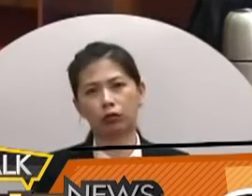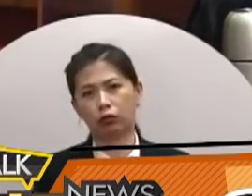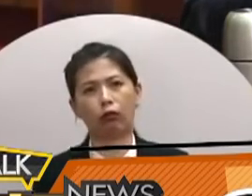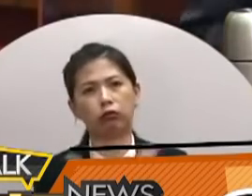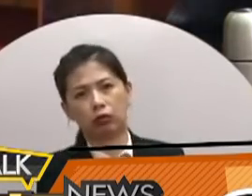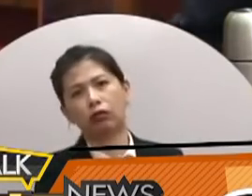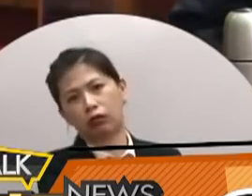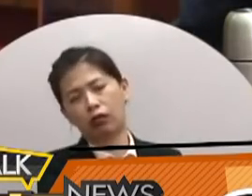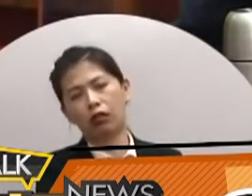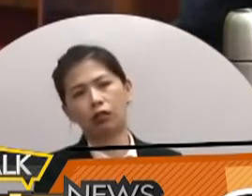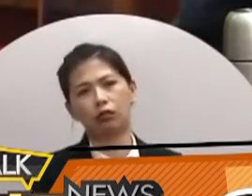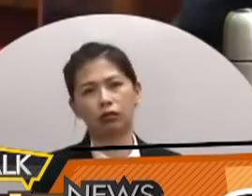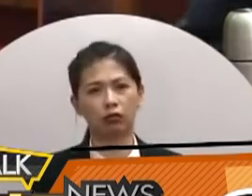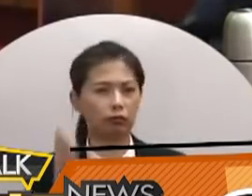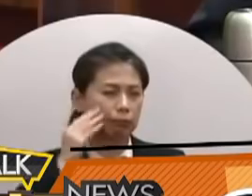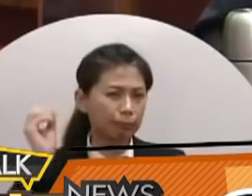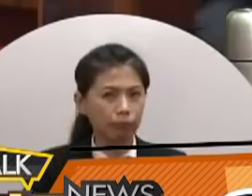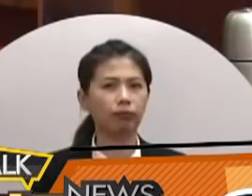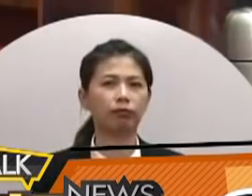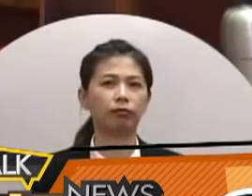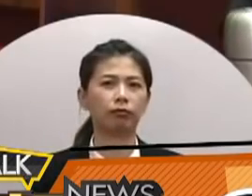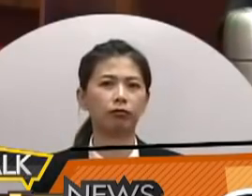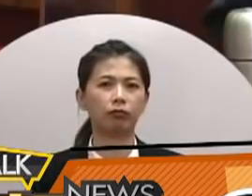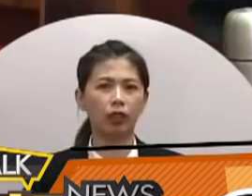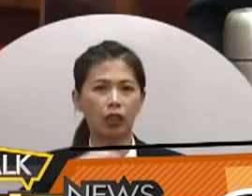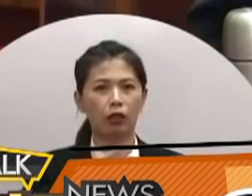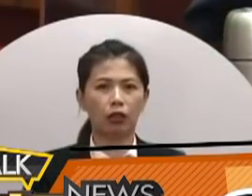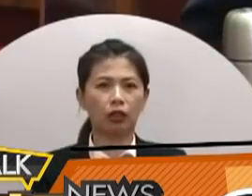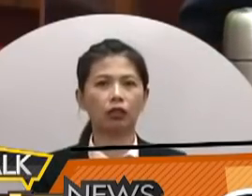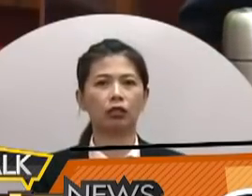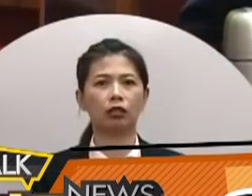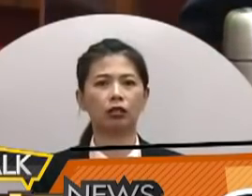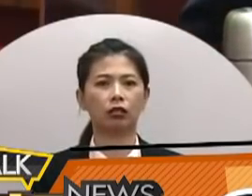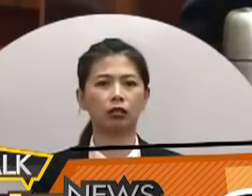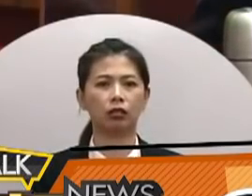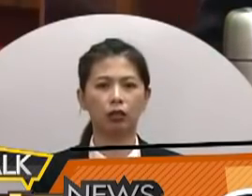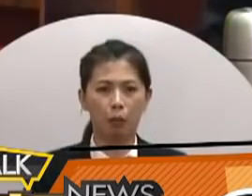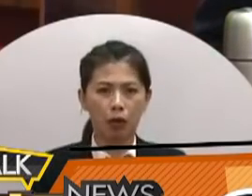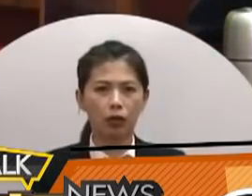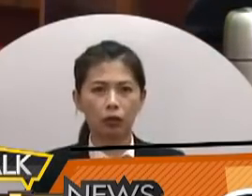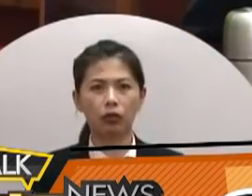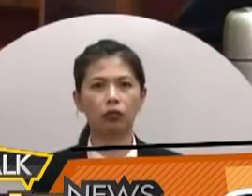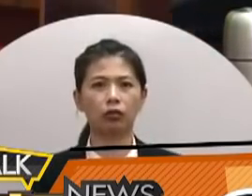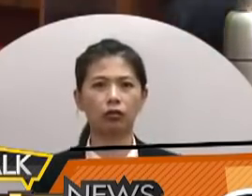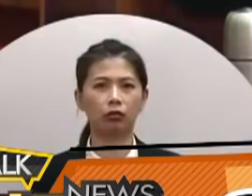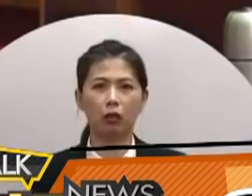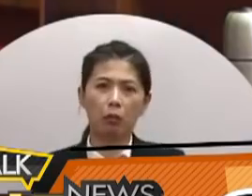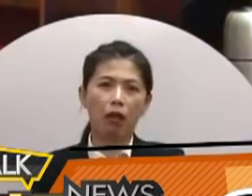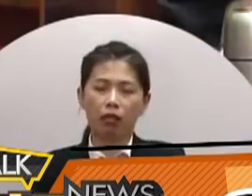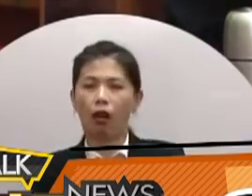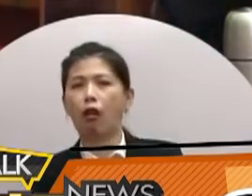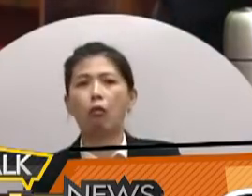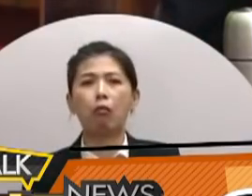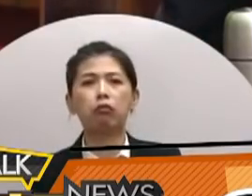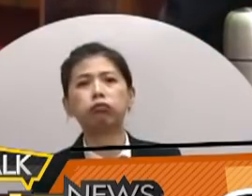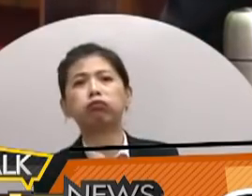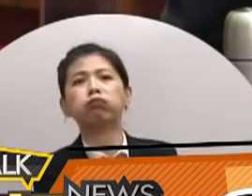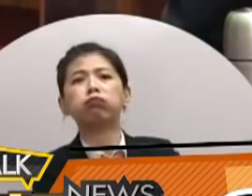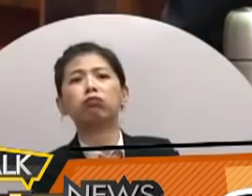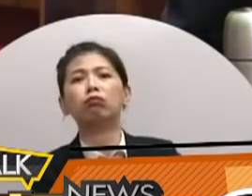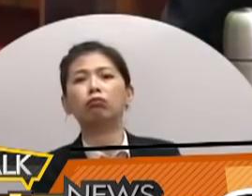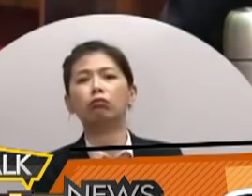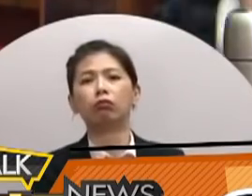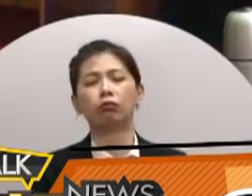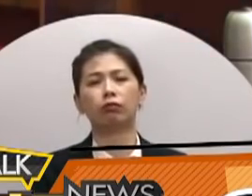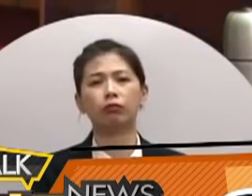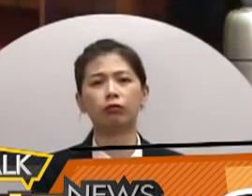台湾讲话， 最可耻！ 今天所有台湾人都要保护台湾， 为中国讲话， 你讲清楚， 可耻！ 怎么